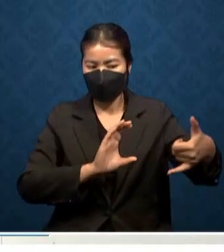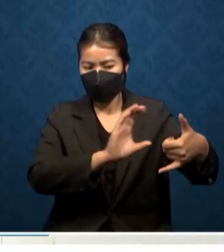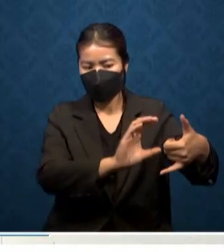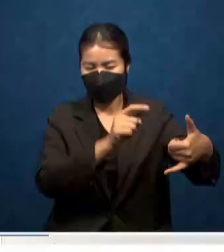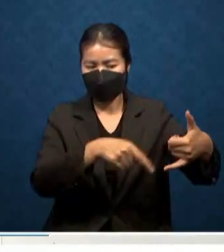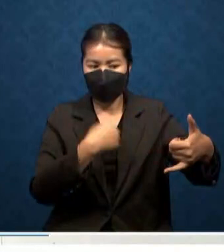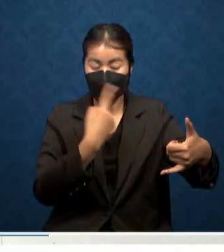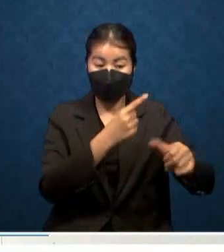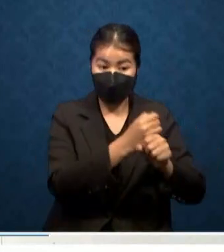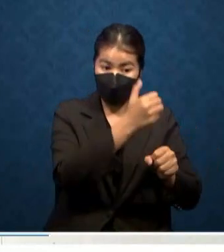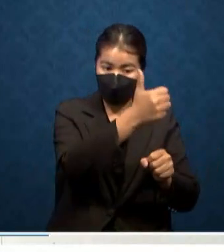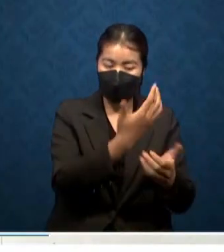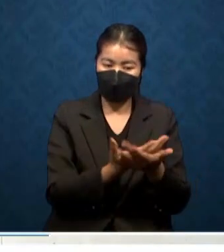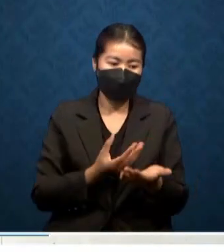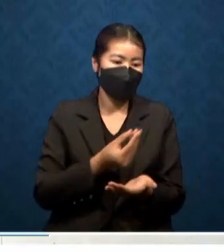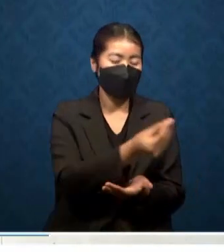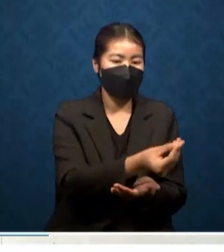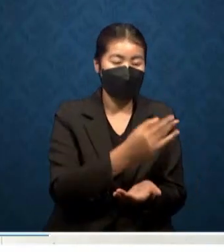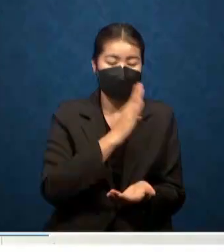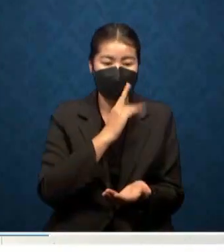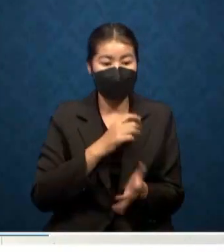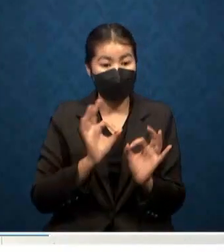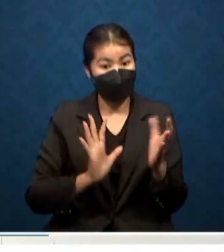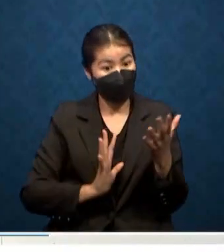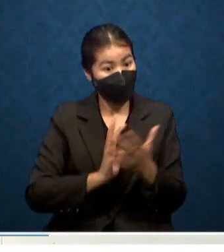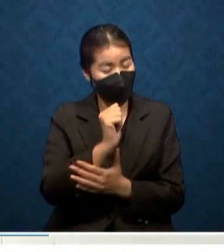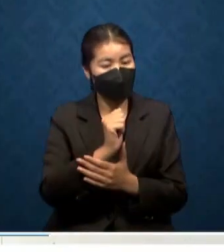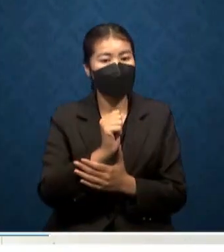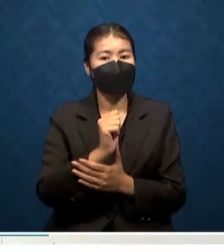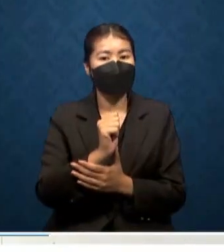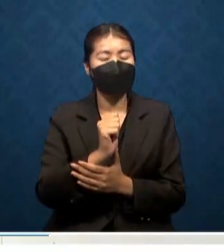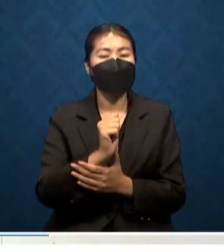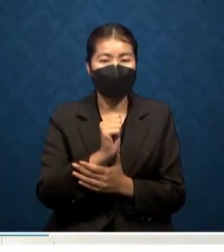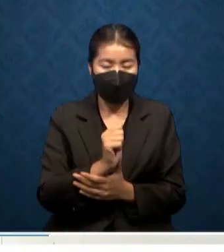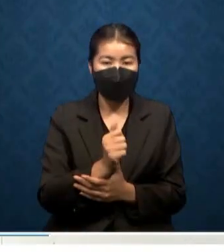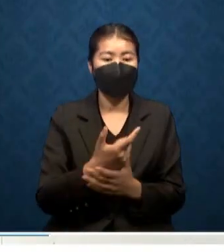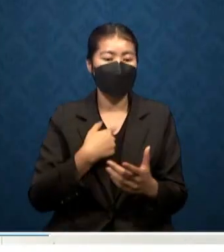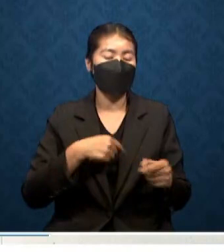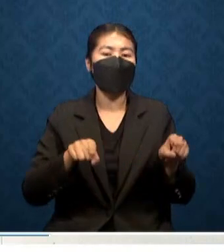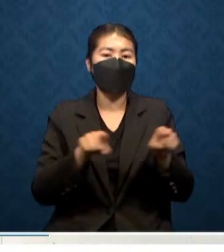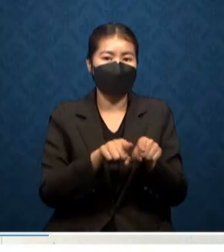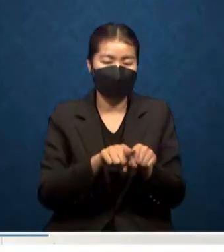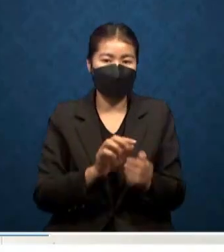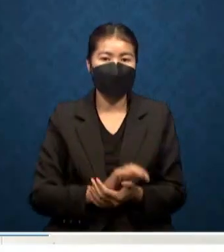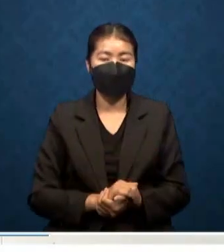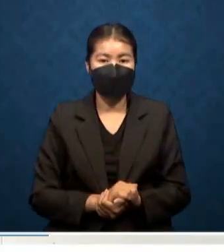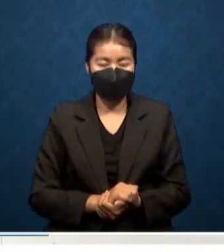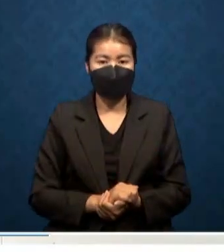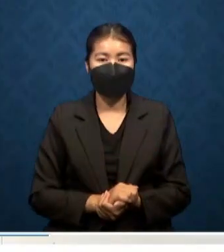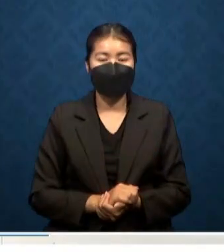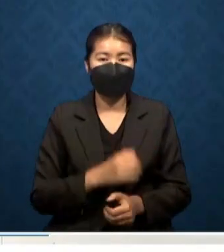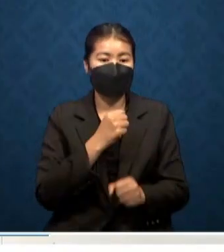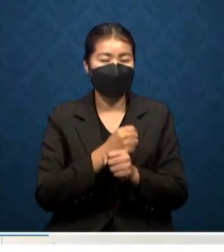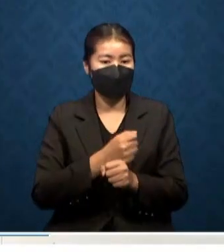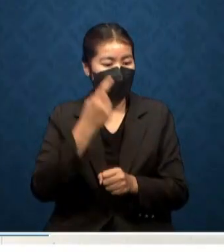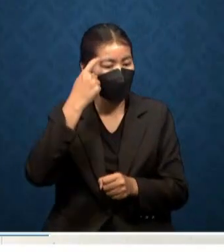ถ้ามันประสบความสำเร็จเราก็มาเป็นความสำเร็จร่วมกันเขาก็ไม่ใช่ว่าเป็นผู้ทำงานตามนโยบายเราแต่ว่าทำงานตามที่